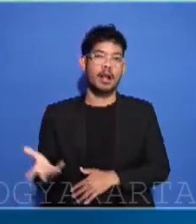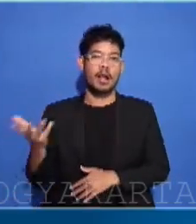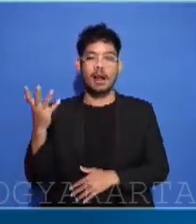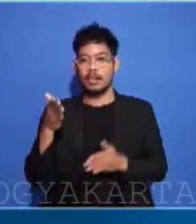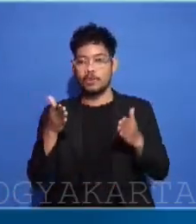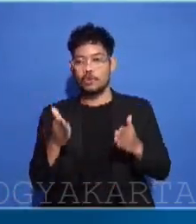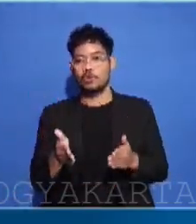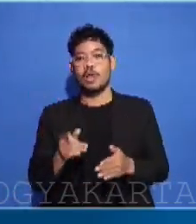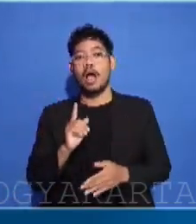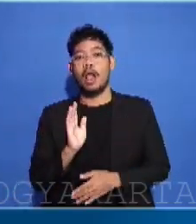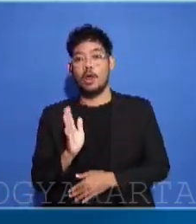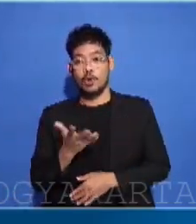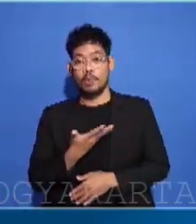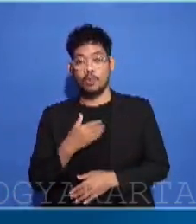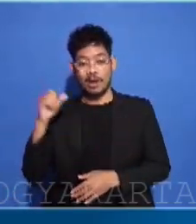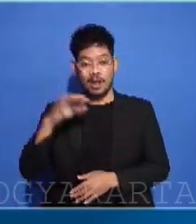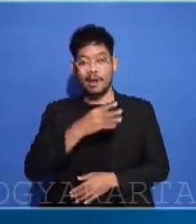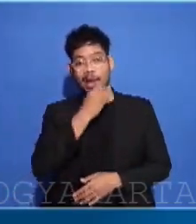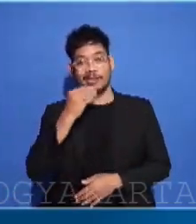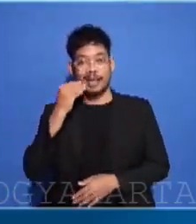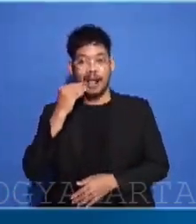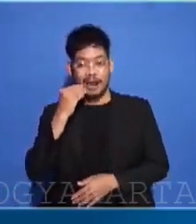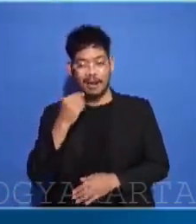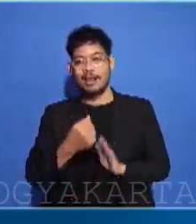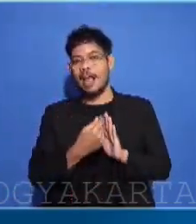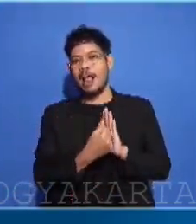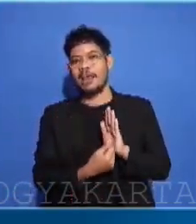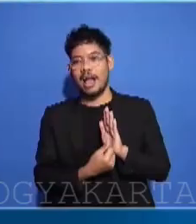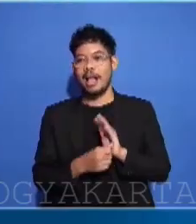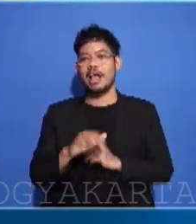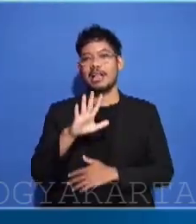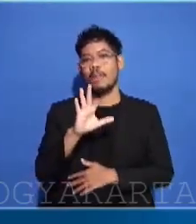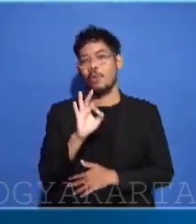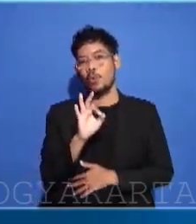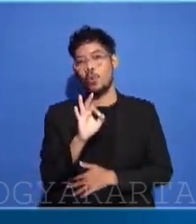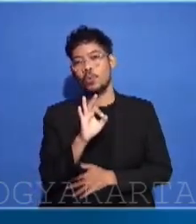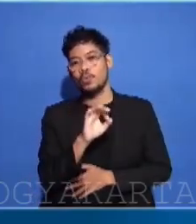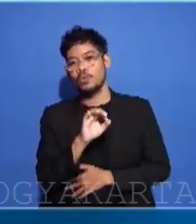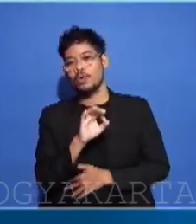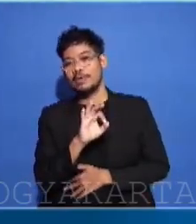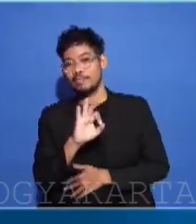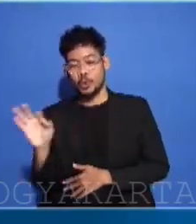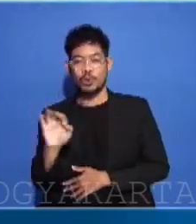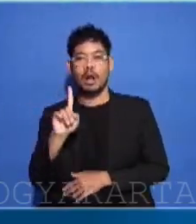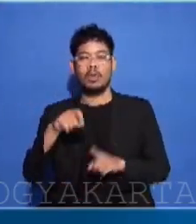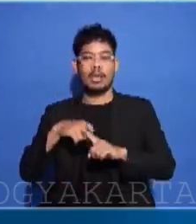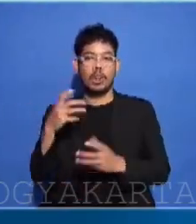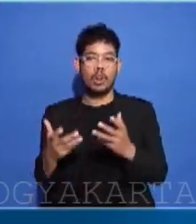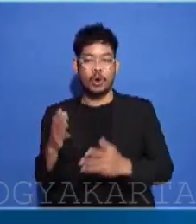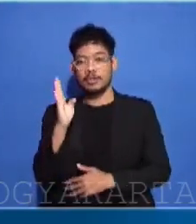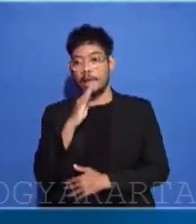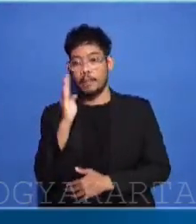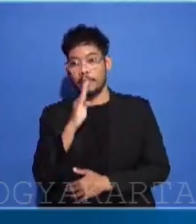Saat memasuki bulan suci Ramadan dengan Harga kisaran mencapai 50.000 per kg untuk jenis rawit ori